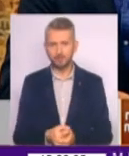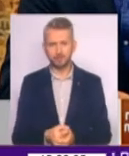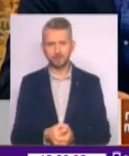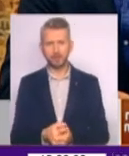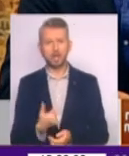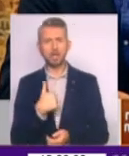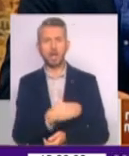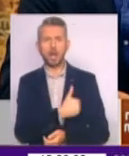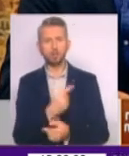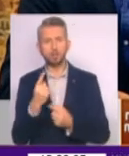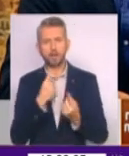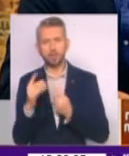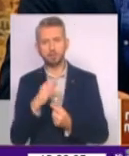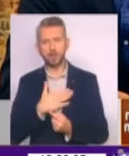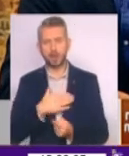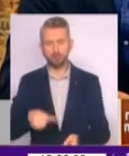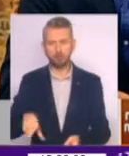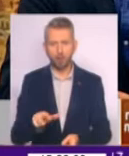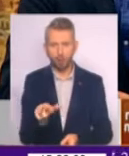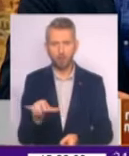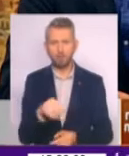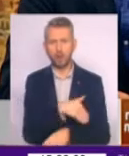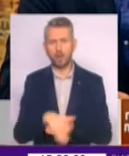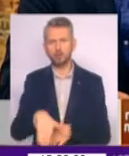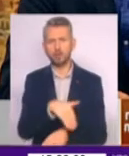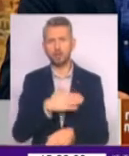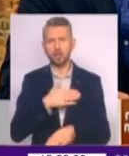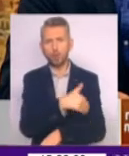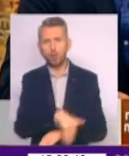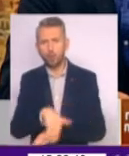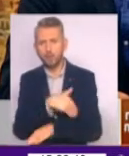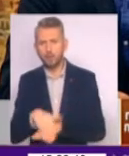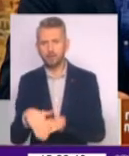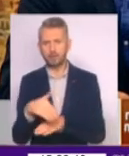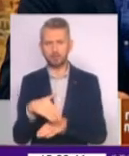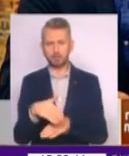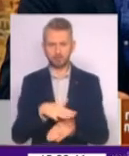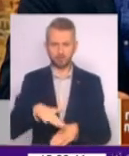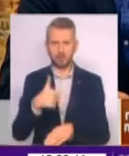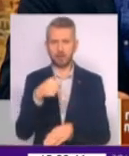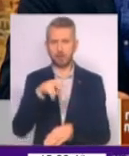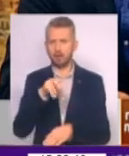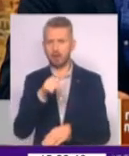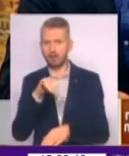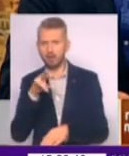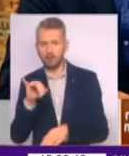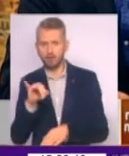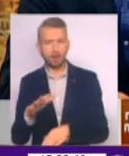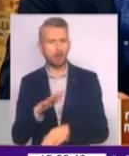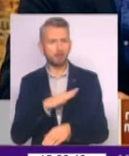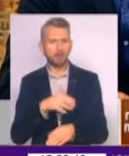Я хочу поговорити про наші дороги, про наші вулиці в Галаганах. Угу. Був зелений, хороший